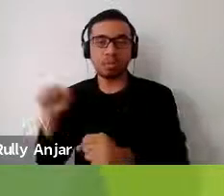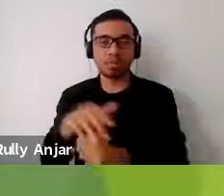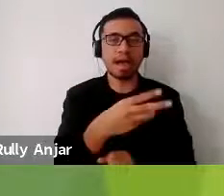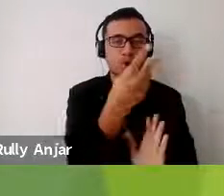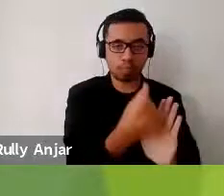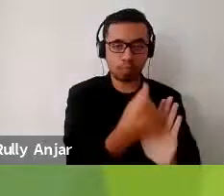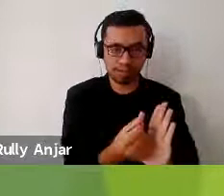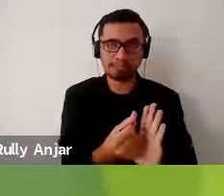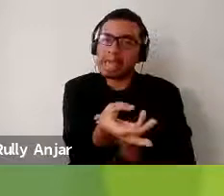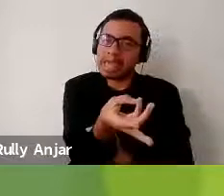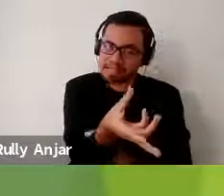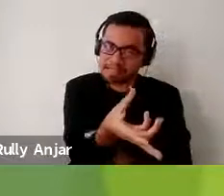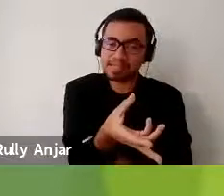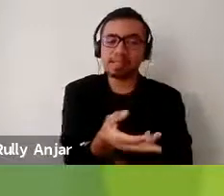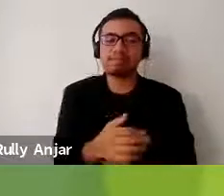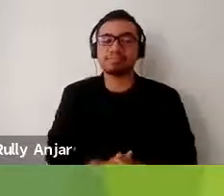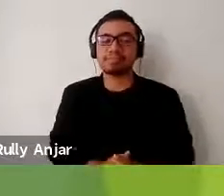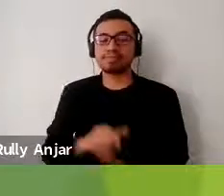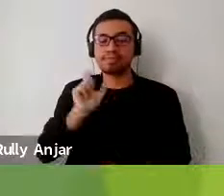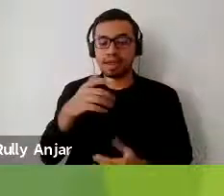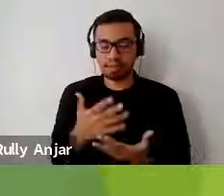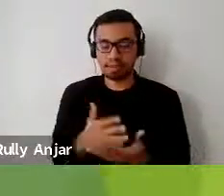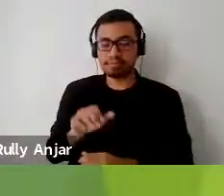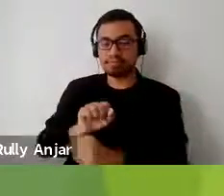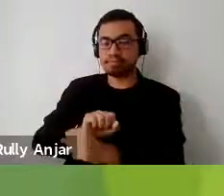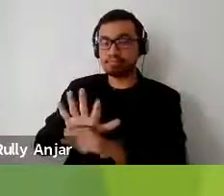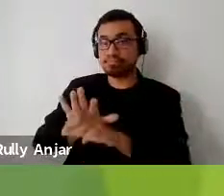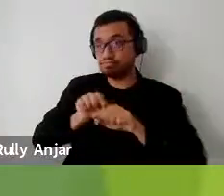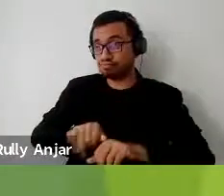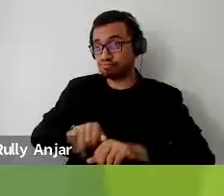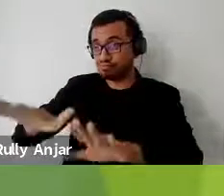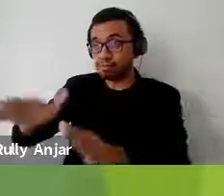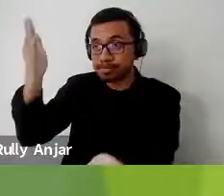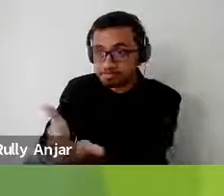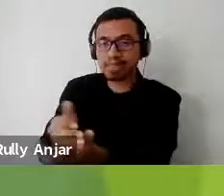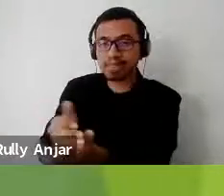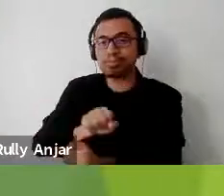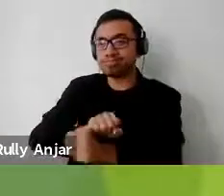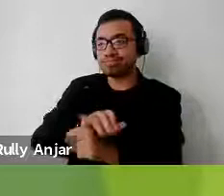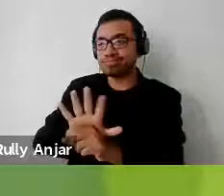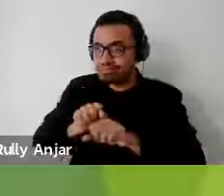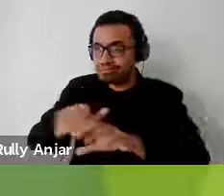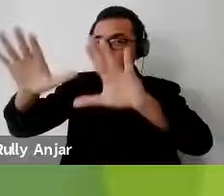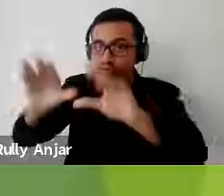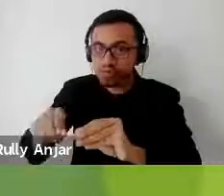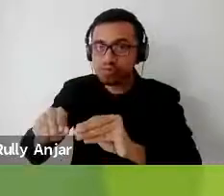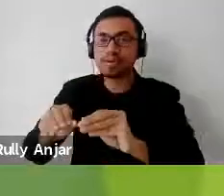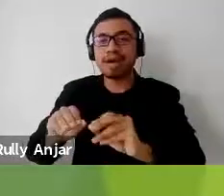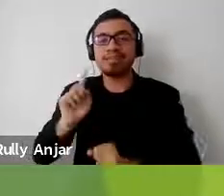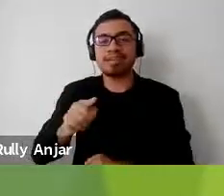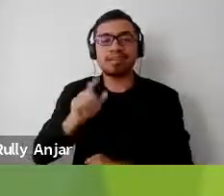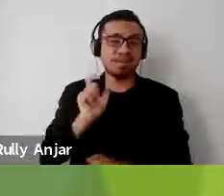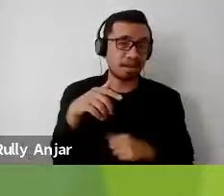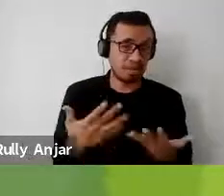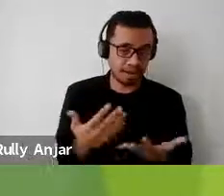adalah antara lain tercegahnya penyebaran COVID-19 dengan cepat dan tepat. Strateginya apa? Strateginya adalah meningkatkan